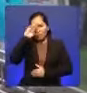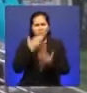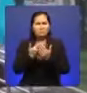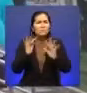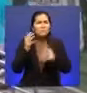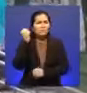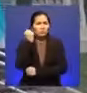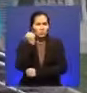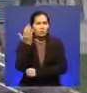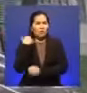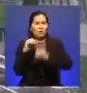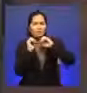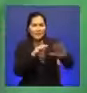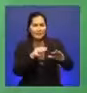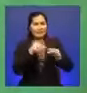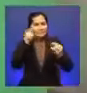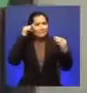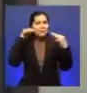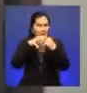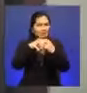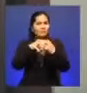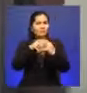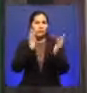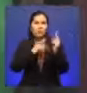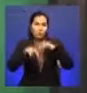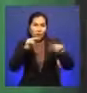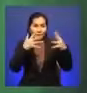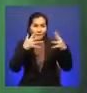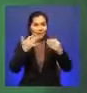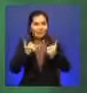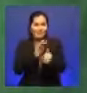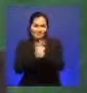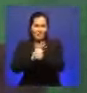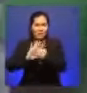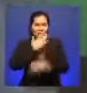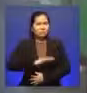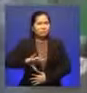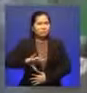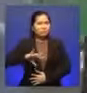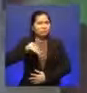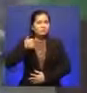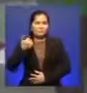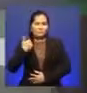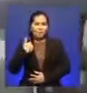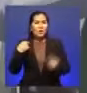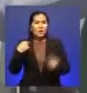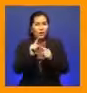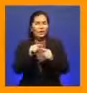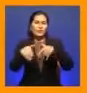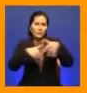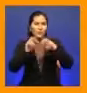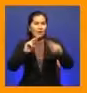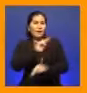และมักจะถูกทอดทิ้งอย่างผู้ป่วยจิตเวชก็ยังได้รับการดูแลจนอาการดีขึ้นที่คลินิกจิตเวชในโรงพยาบาลแหวงแห่ง